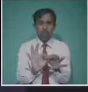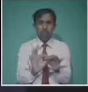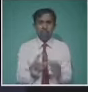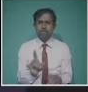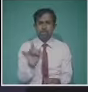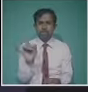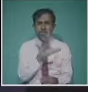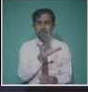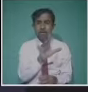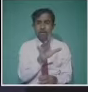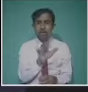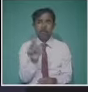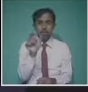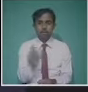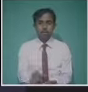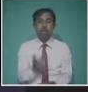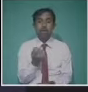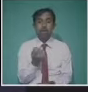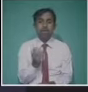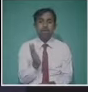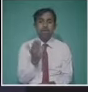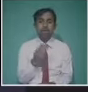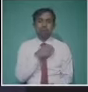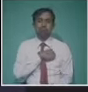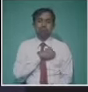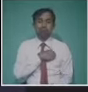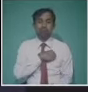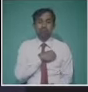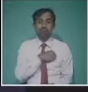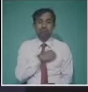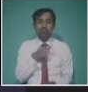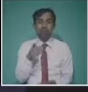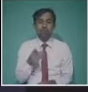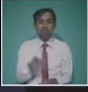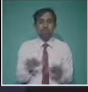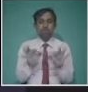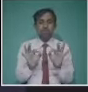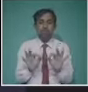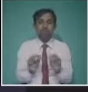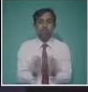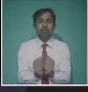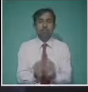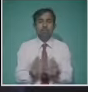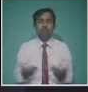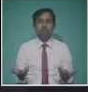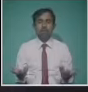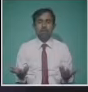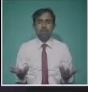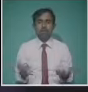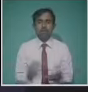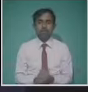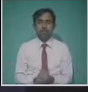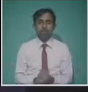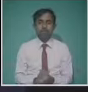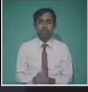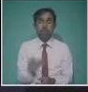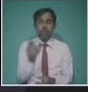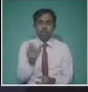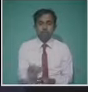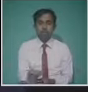ඍජුවම මේකට ඔහුත් මුදල් නිසා සාක්කුවට වැටිලා මේක නිවැරදිභාවයට ගන්න කටයුතු කරන්නේ නැහැ. සමන්ගරු සභාපතිතුමනි